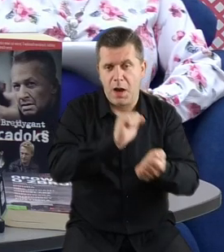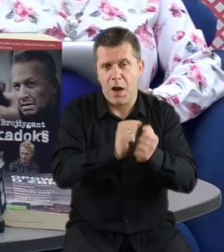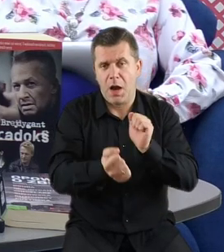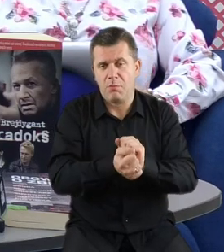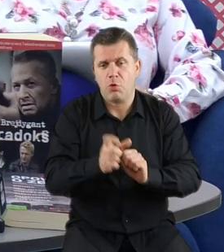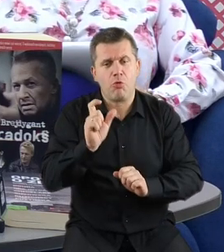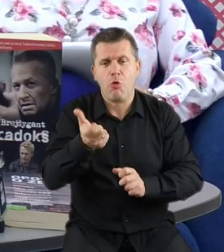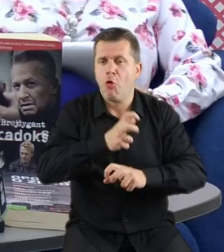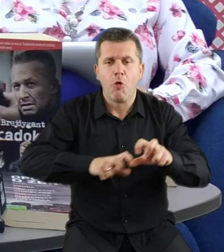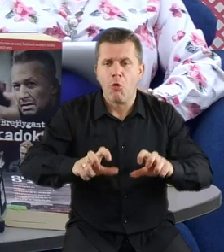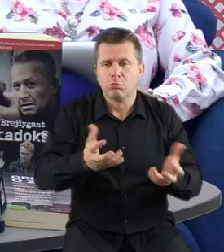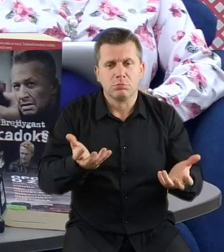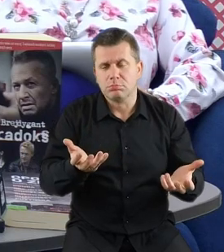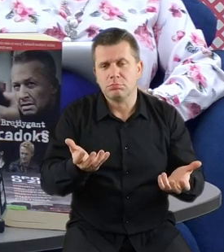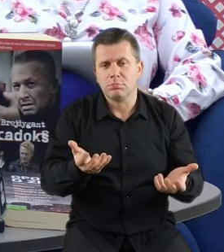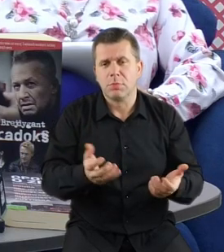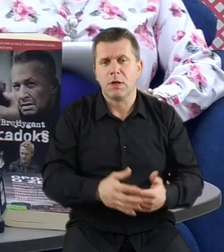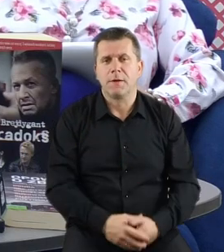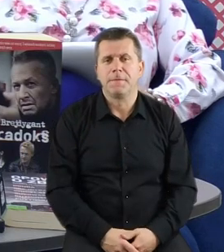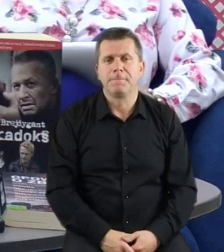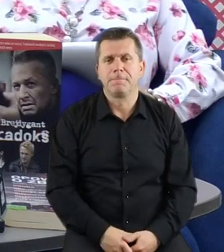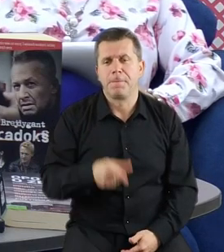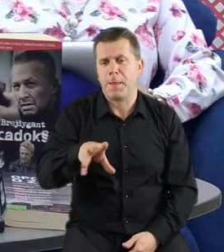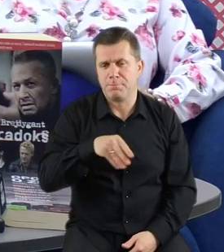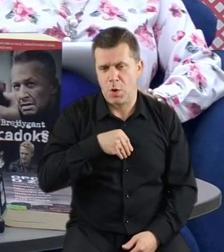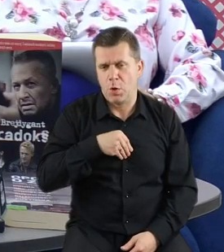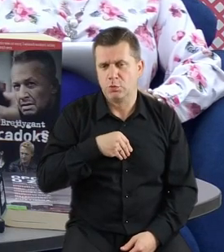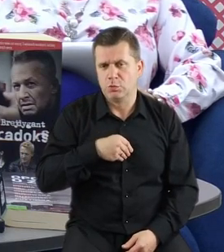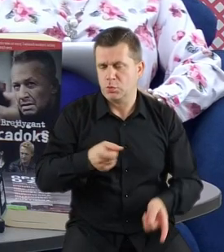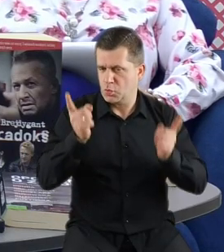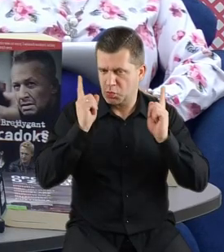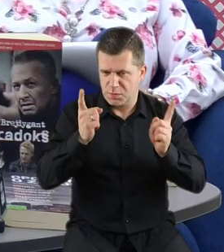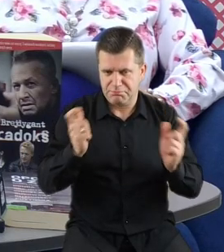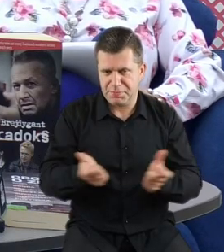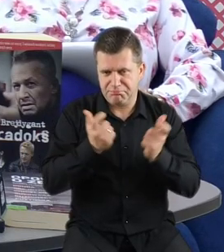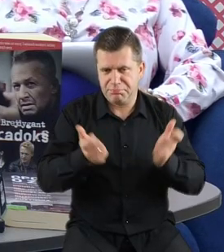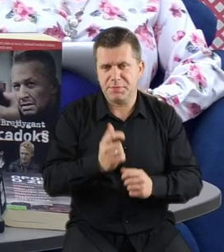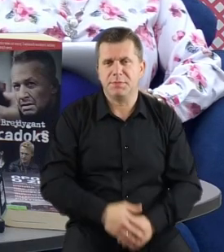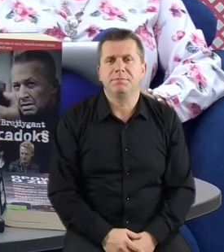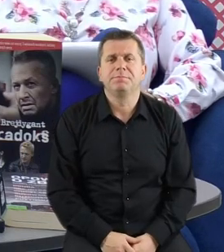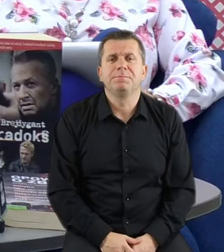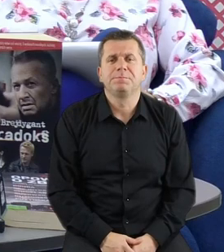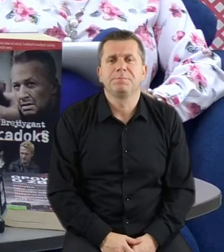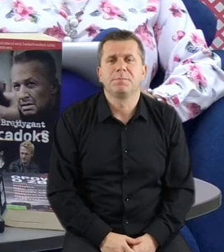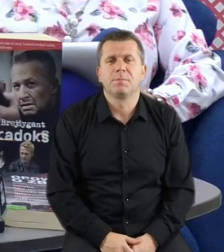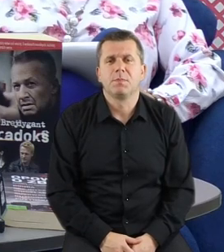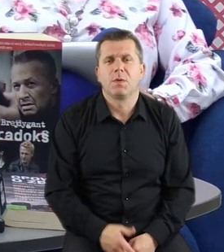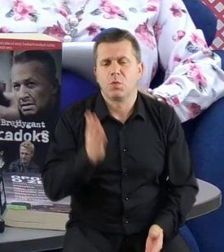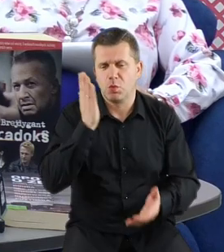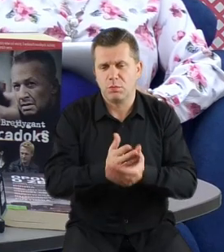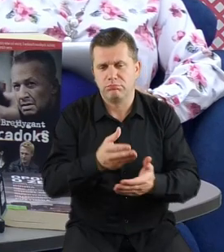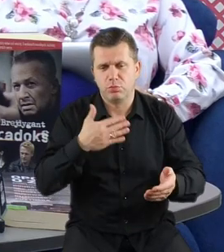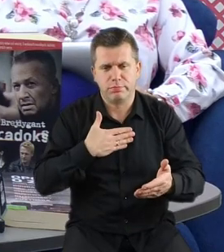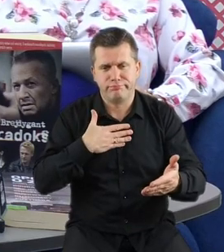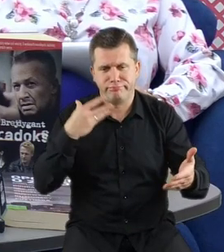w ogóle o co chodziło i tak dalej, no to można się rzeczywiście przewrócić, dlatego że to w jakimś momencie już